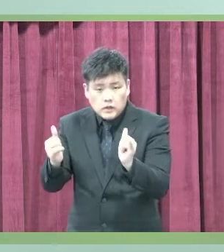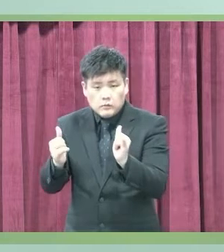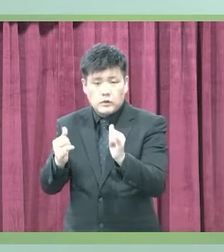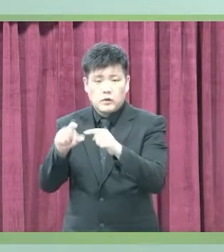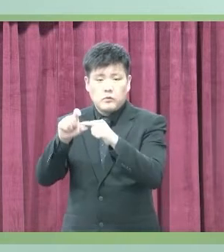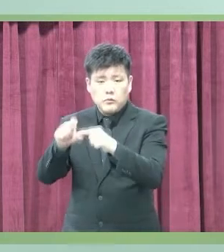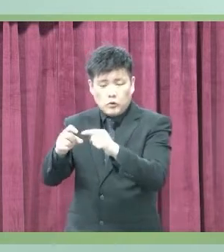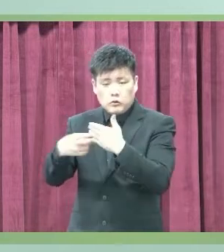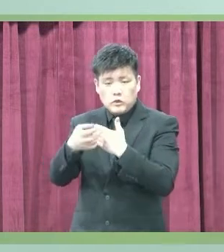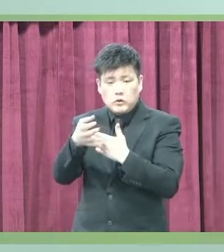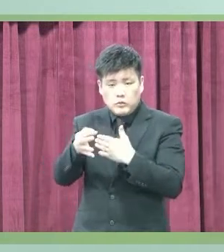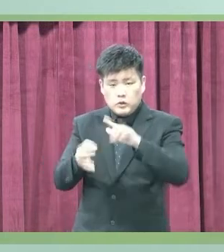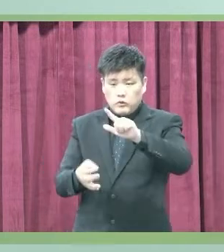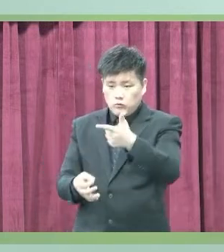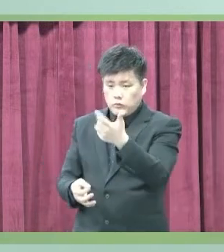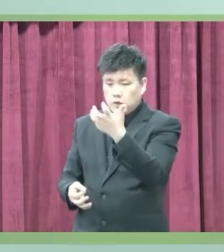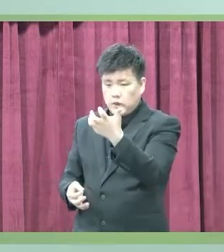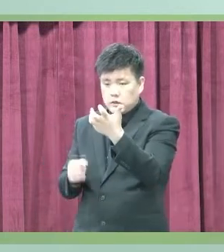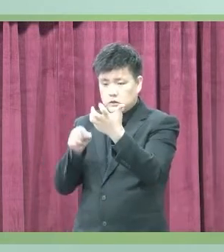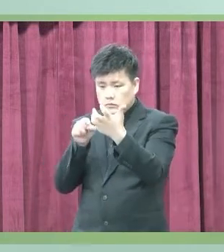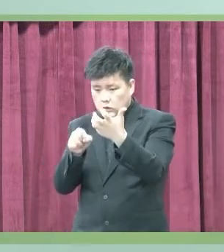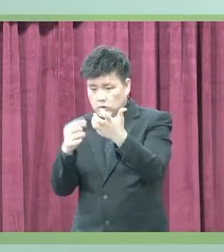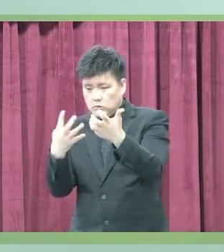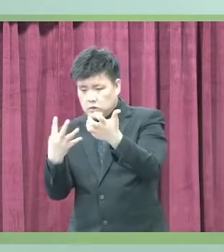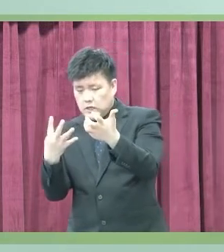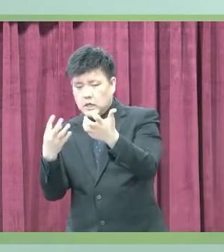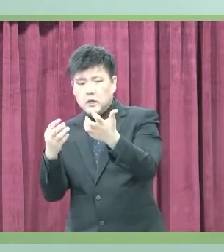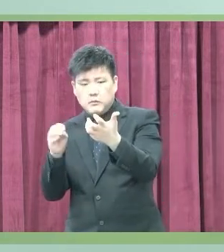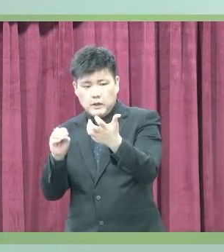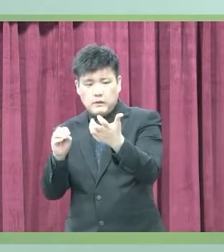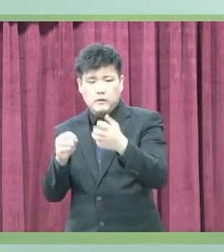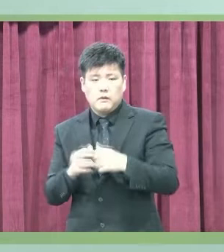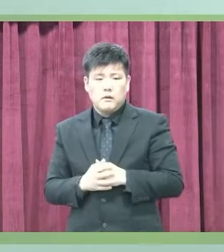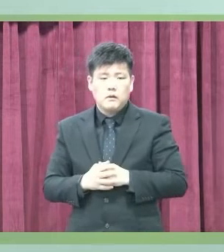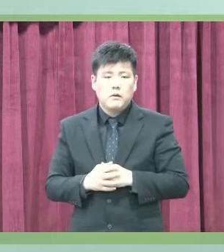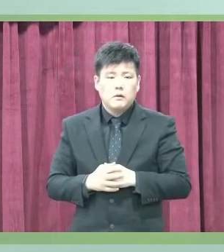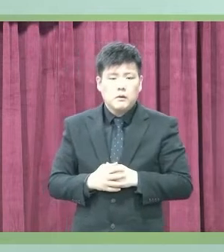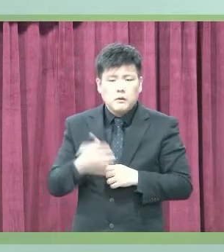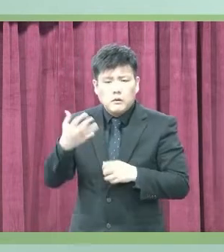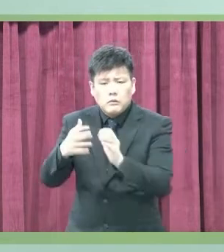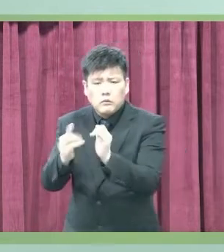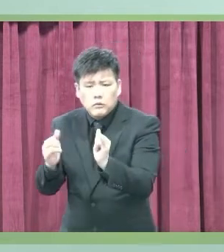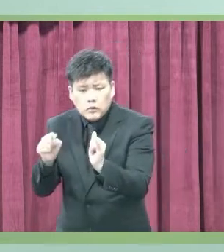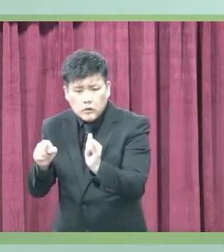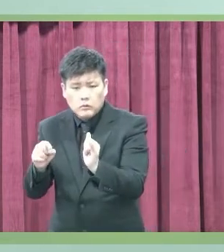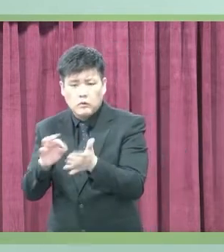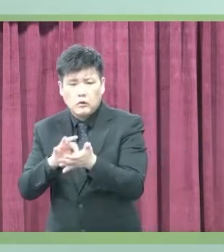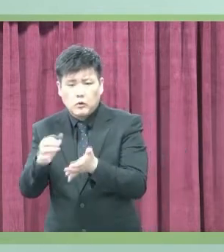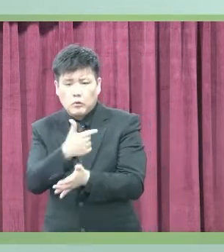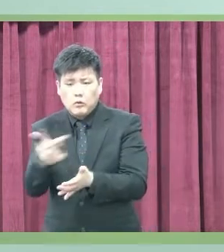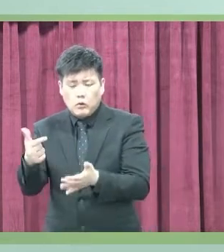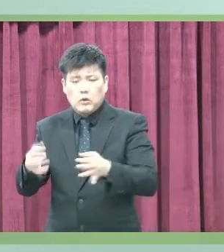총 진료비는 680.4만 원으로 검진 미수검자의 총 진료비가 높은 장애 유형은 심장,